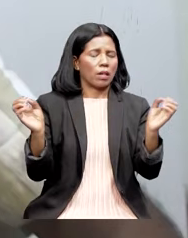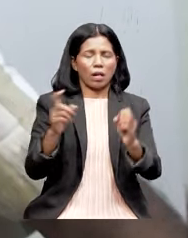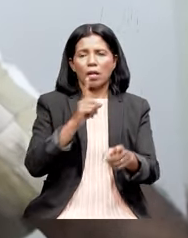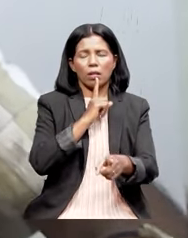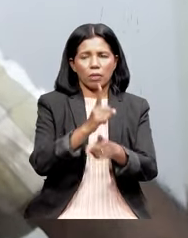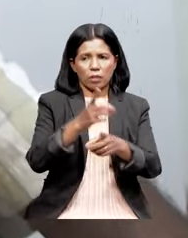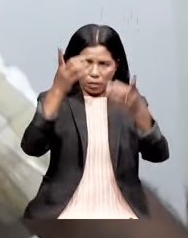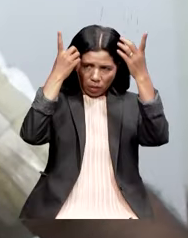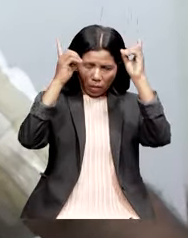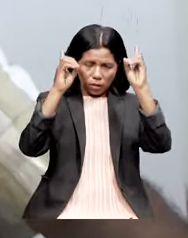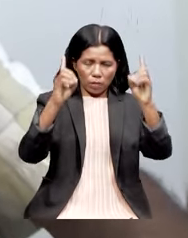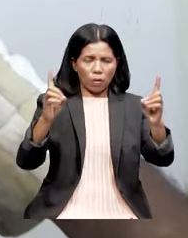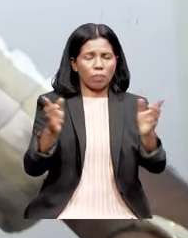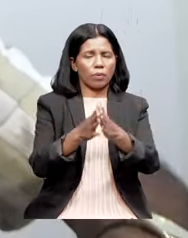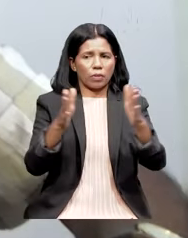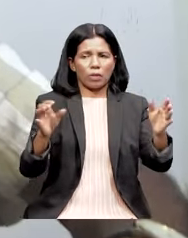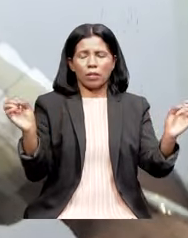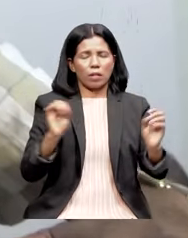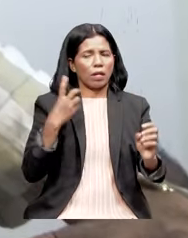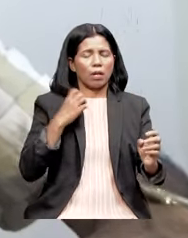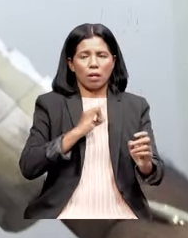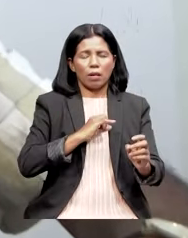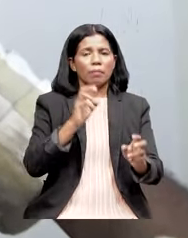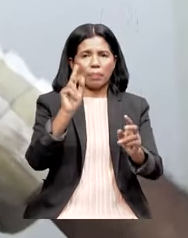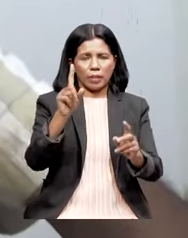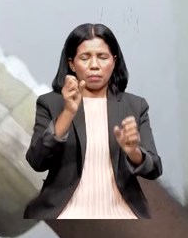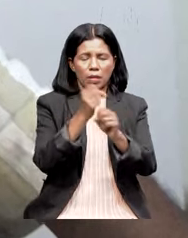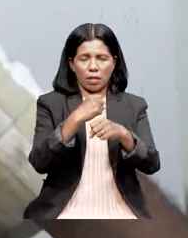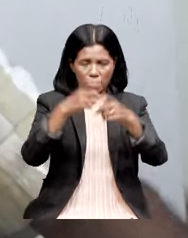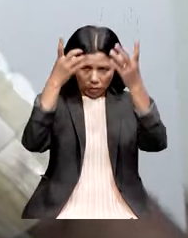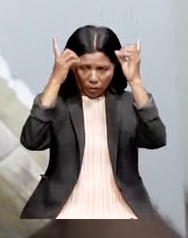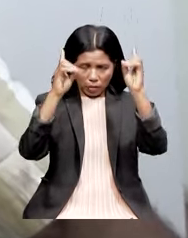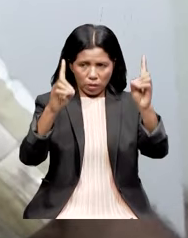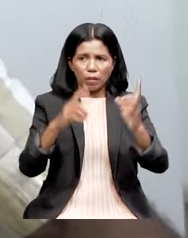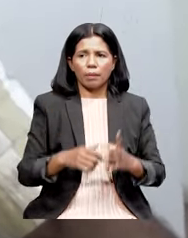Desain itu desain kolektif itu. Lalu sama esok hal desain yang nampak owner dari proyek itu maka